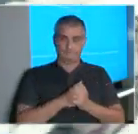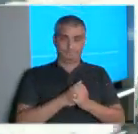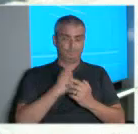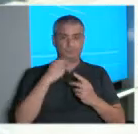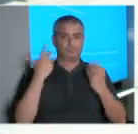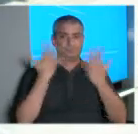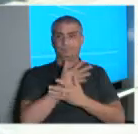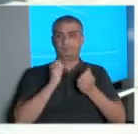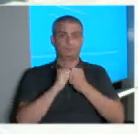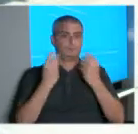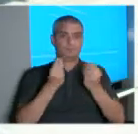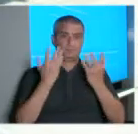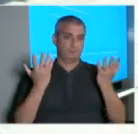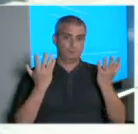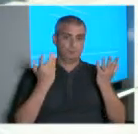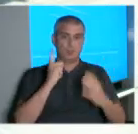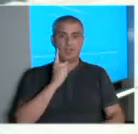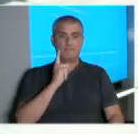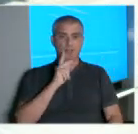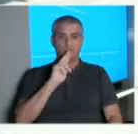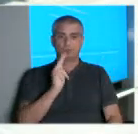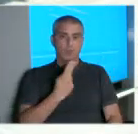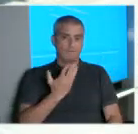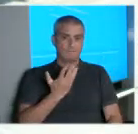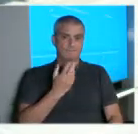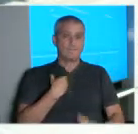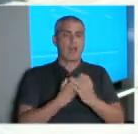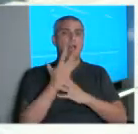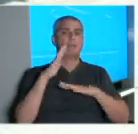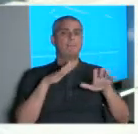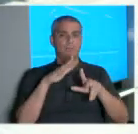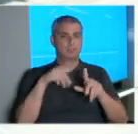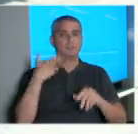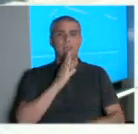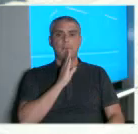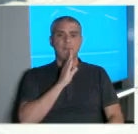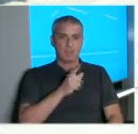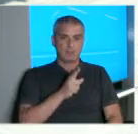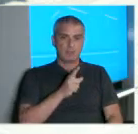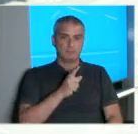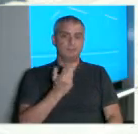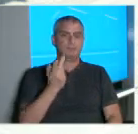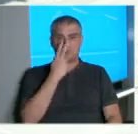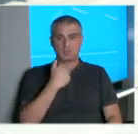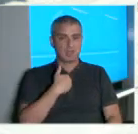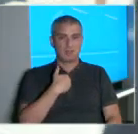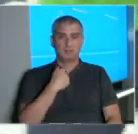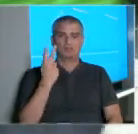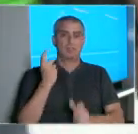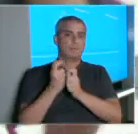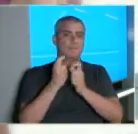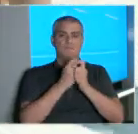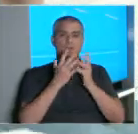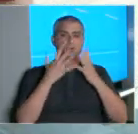שיהיה איזו הפתעה או משהו, אבל שוב פעם, להקים ממשלה תהיה בעיה. נראה לי ששני